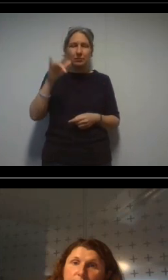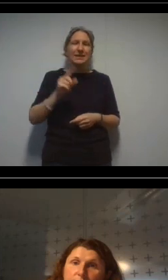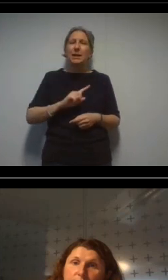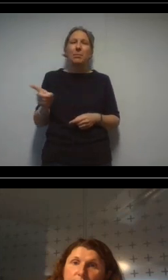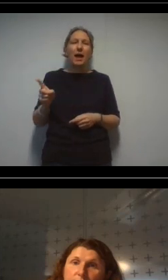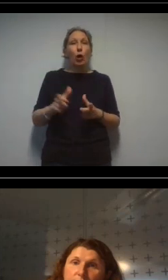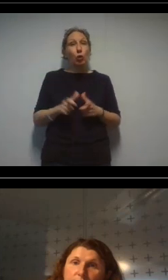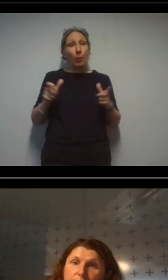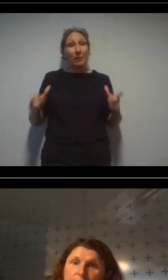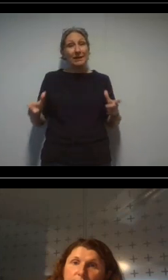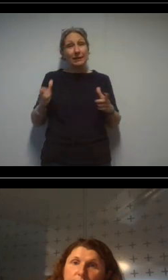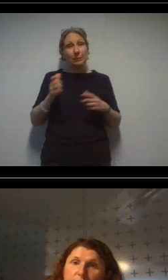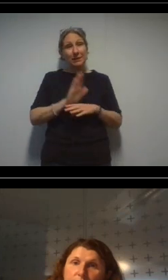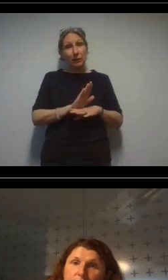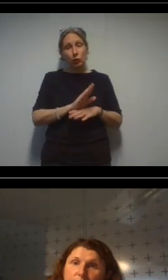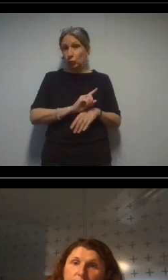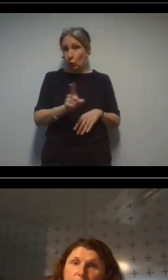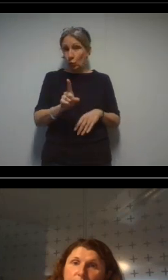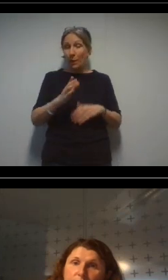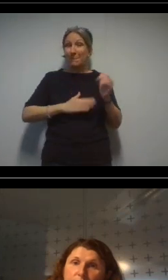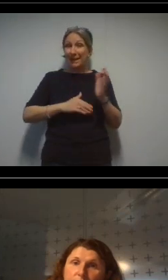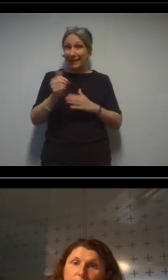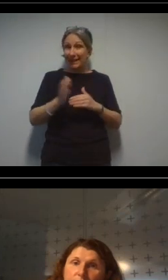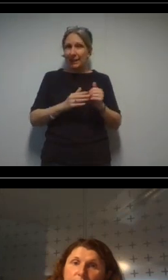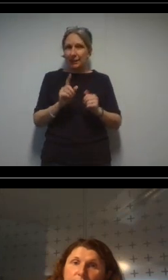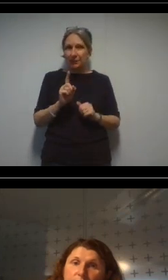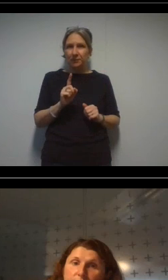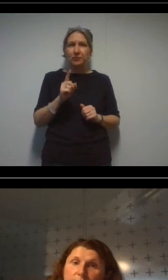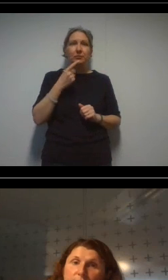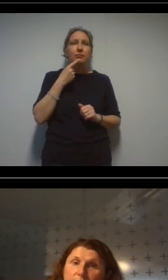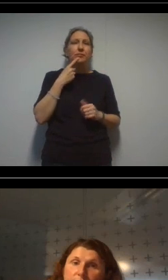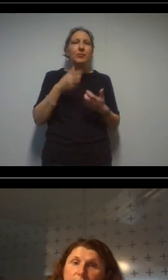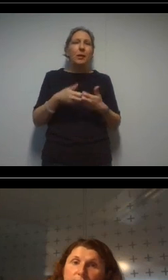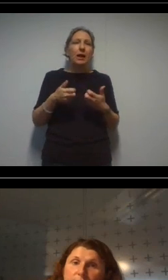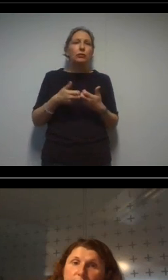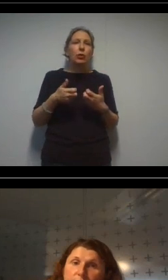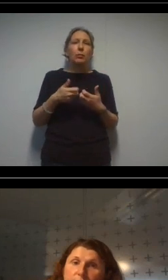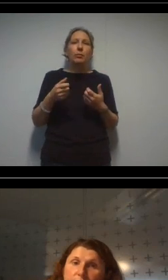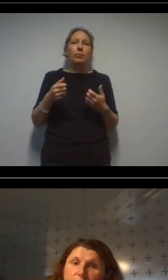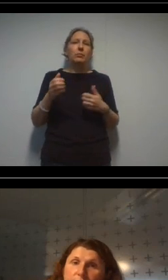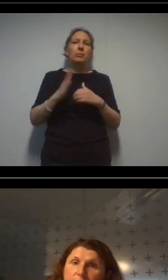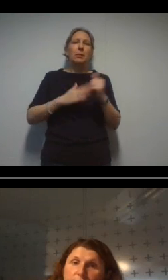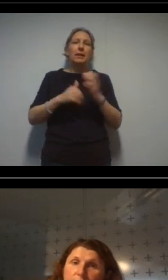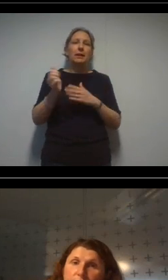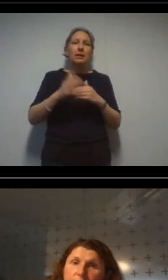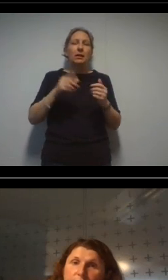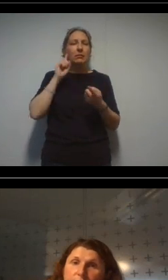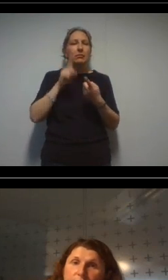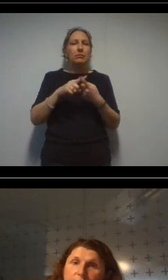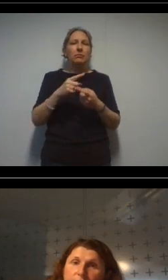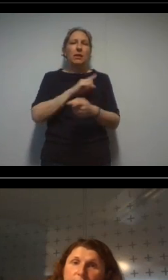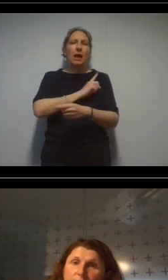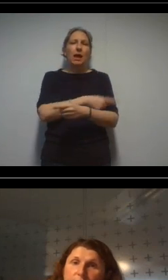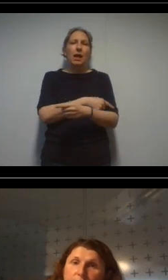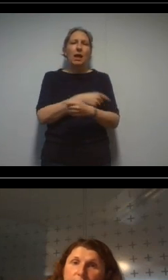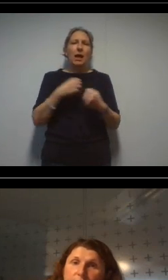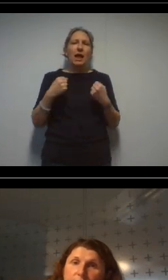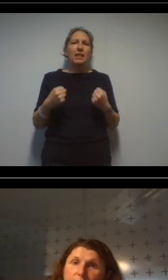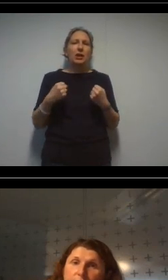un forum où on présente son métier. Donc, je peux parler des métiers, par exemple, de l'énergie avec quelqu'un d'une